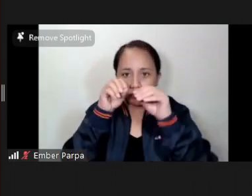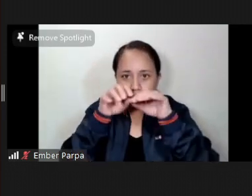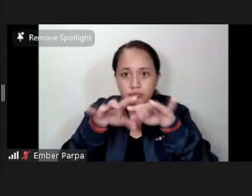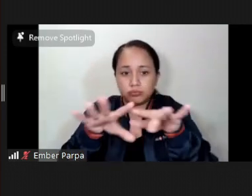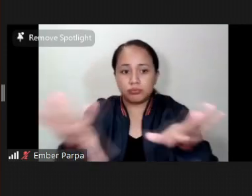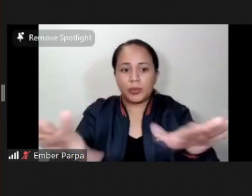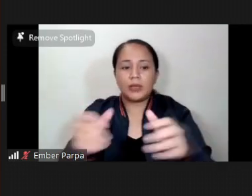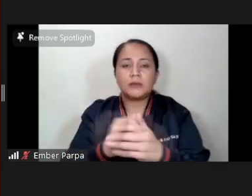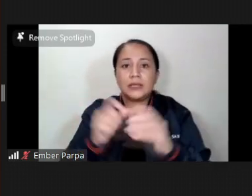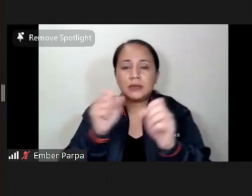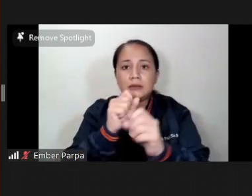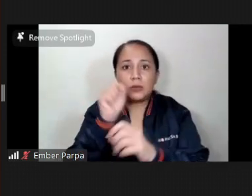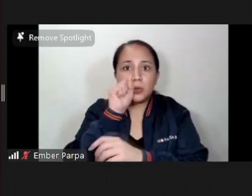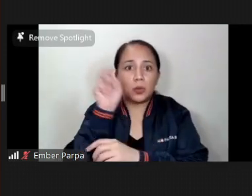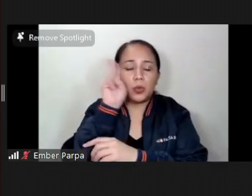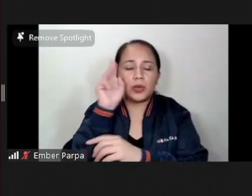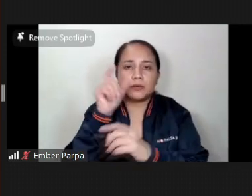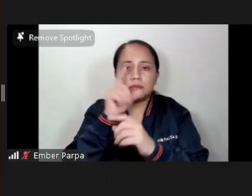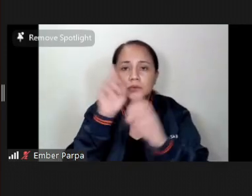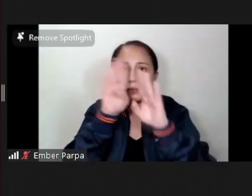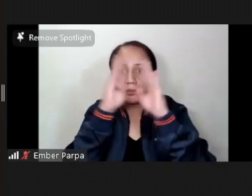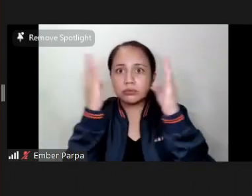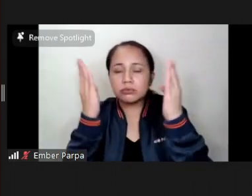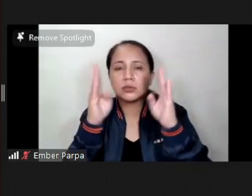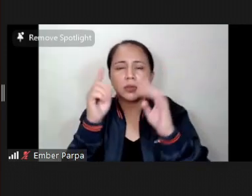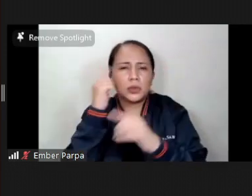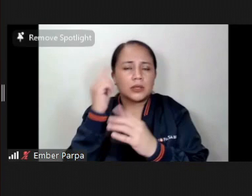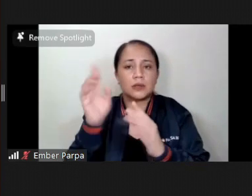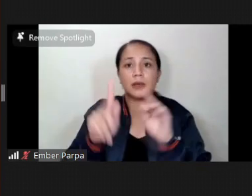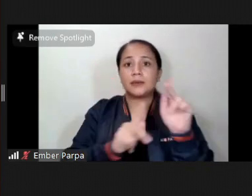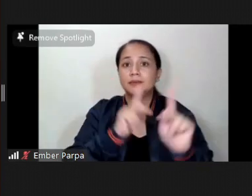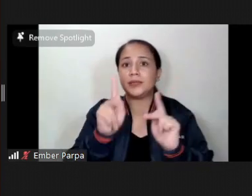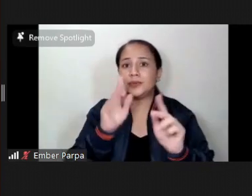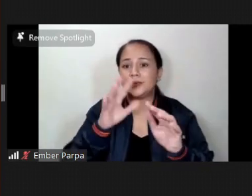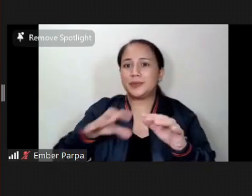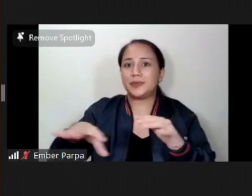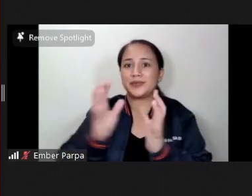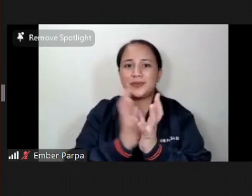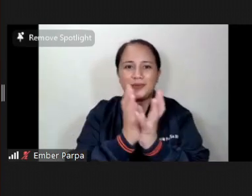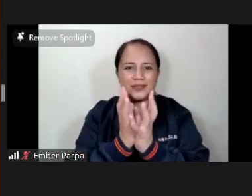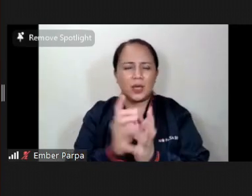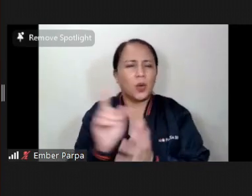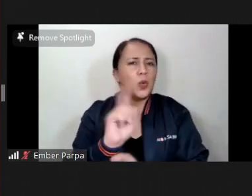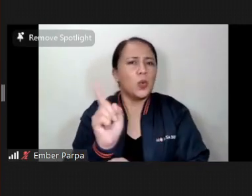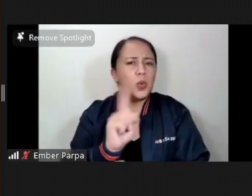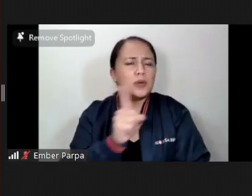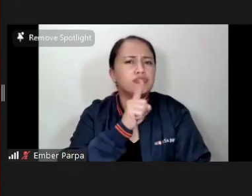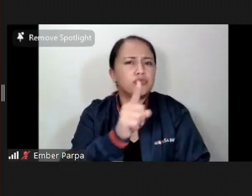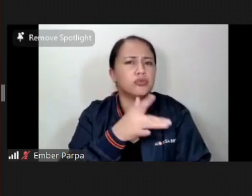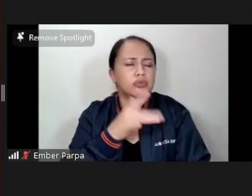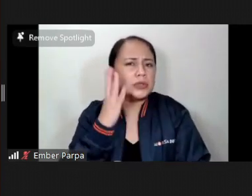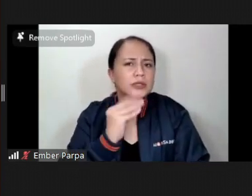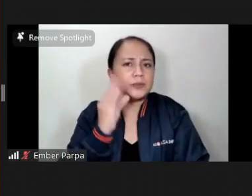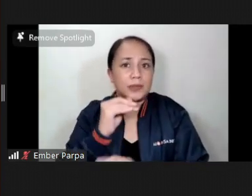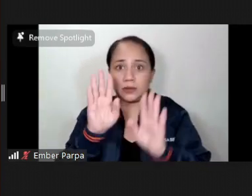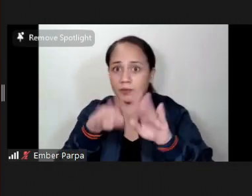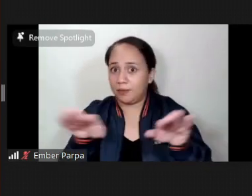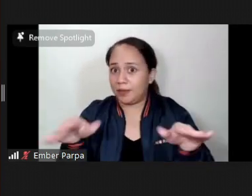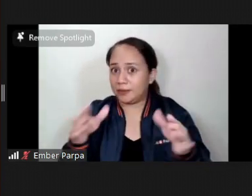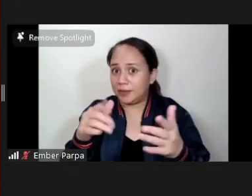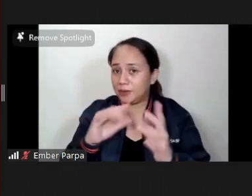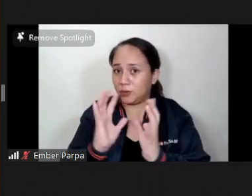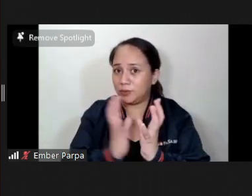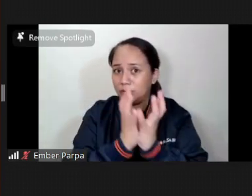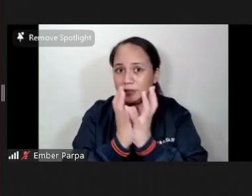ay minumulat natin yung mata at kaisipan ng mga tao sa ating komunidad. Kung ano nga ba yung tunay na nararanasan ng mga bata sa ating